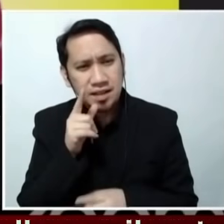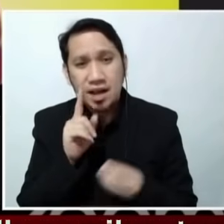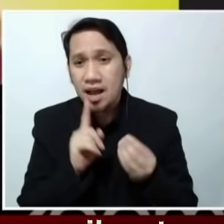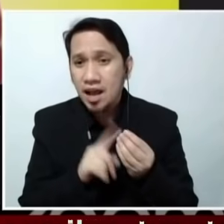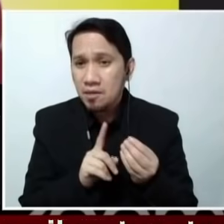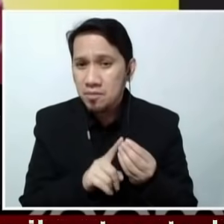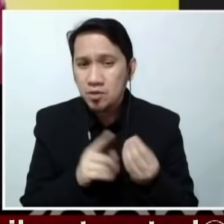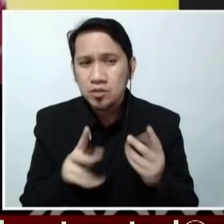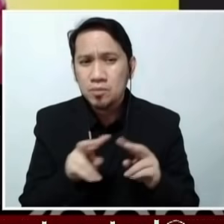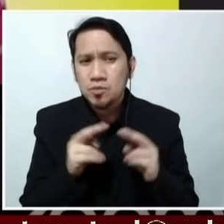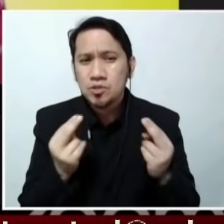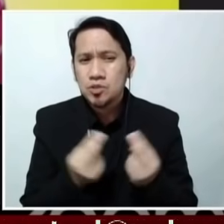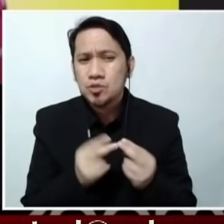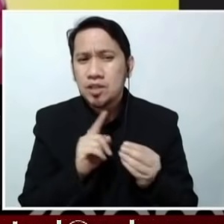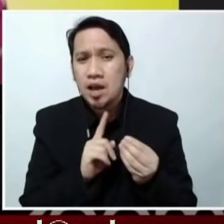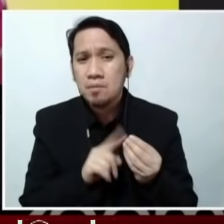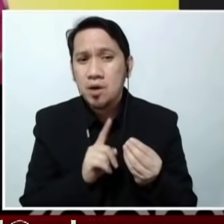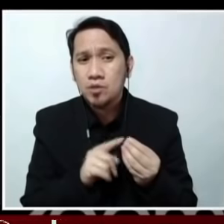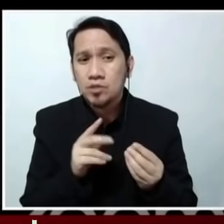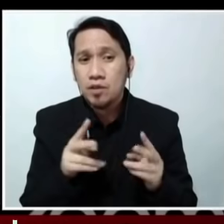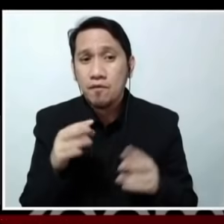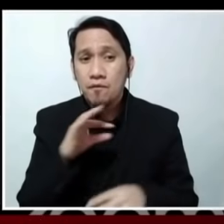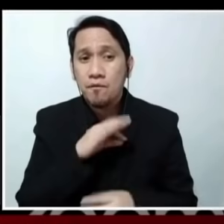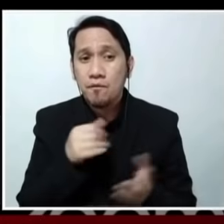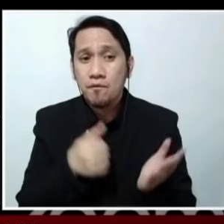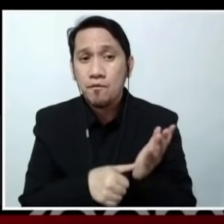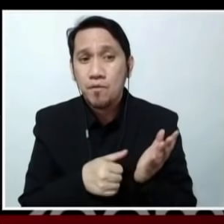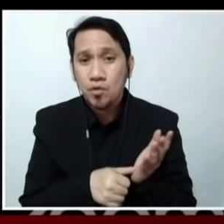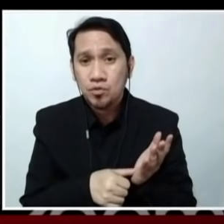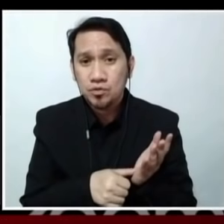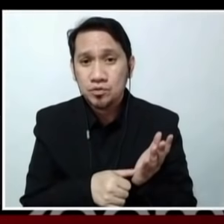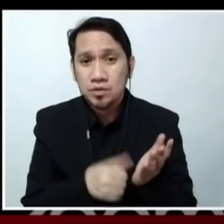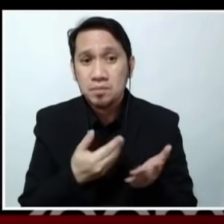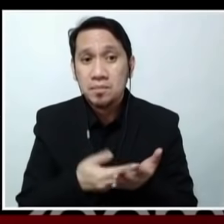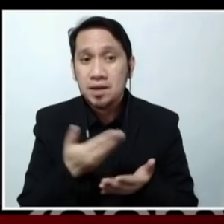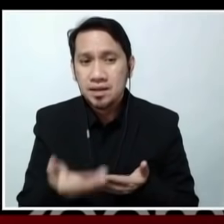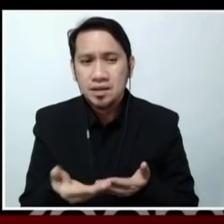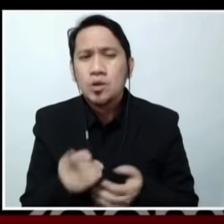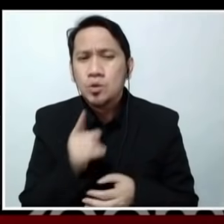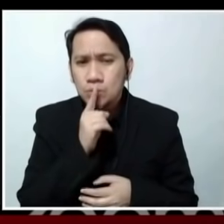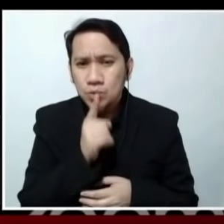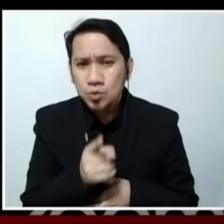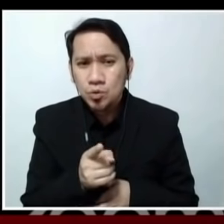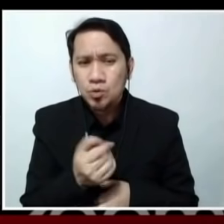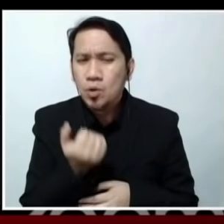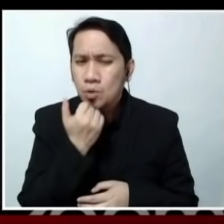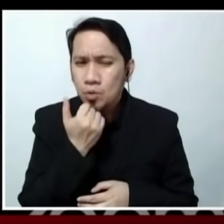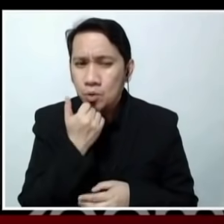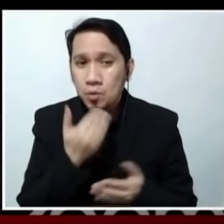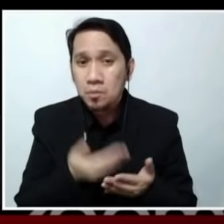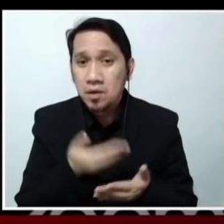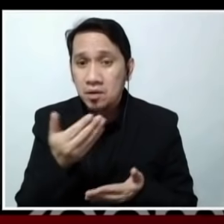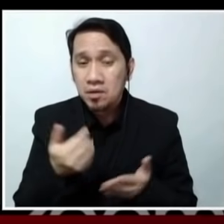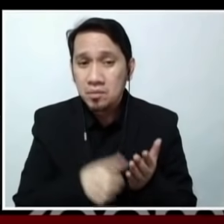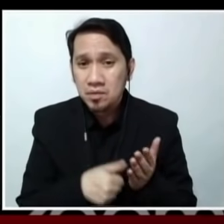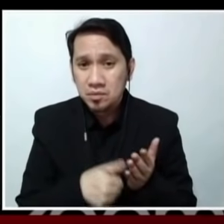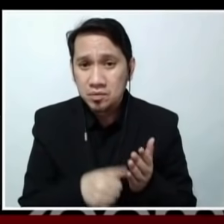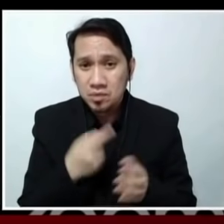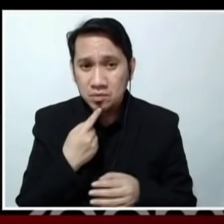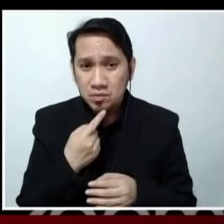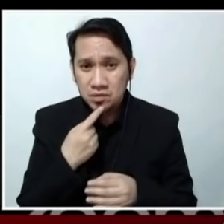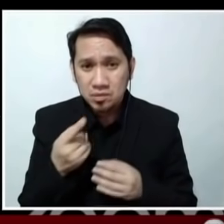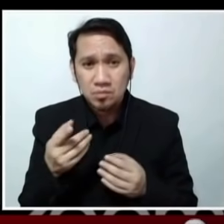sa posisyon niya sa vote buying. Mali siya. Mali yung pagbibili ng boto. Pero yung sinasabi ko sa